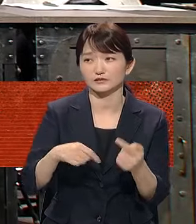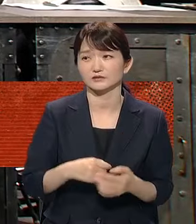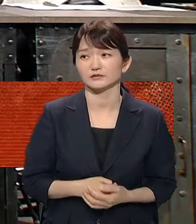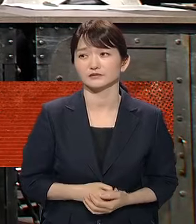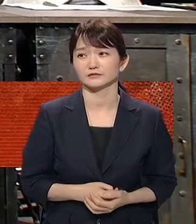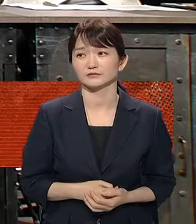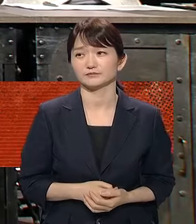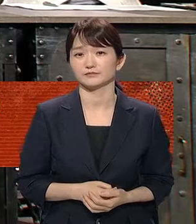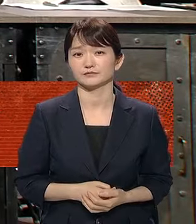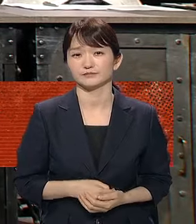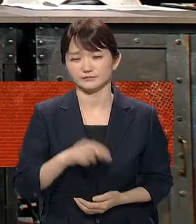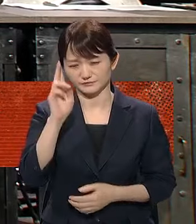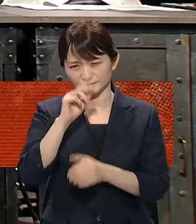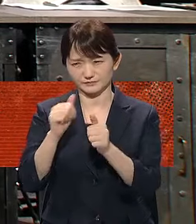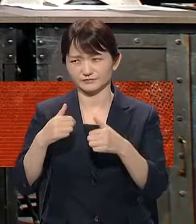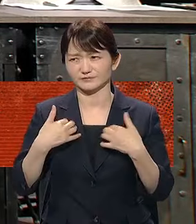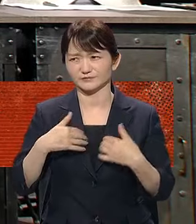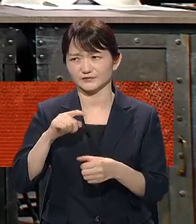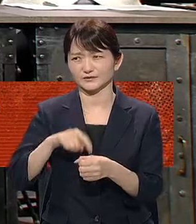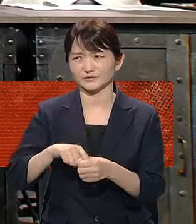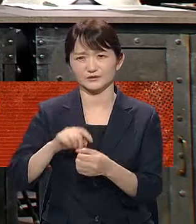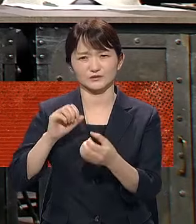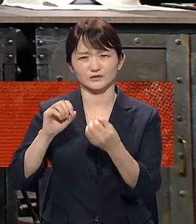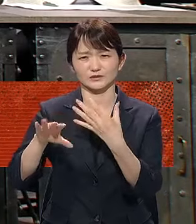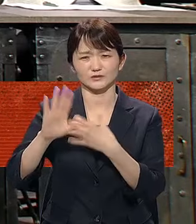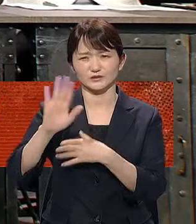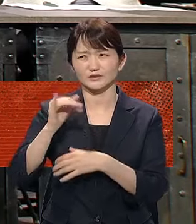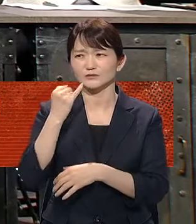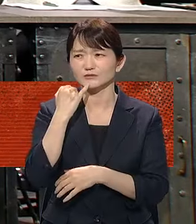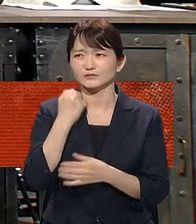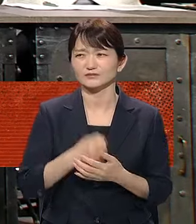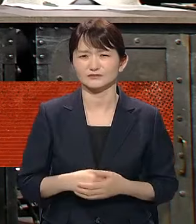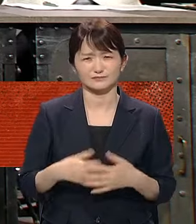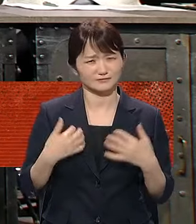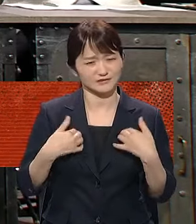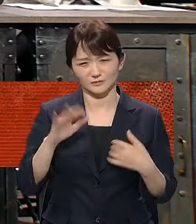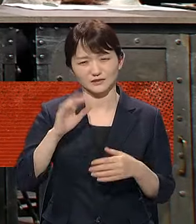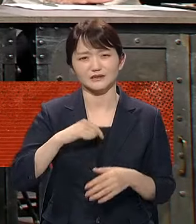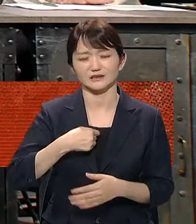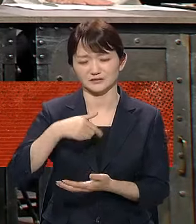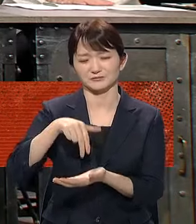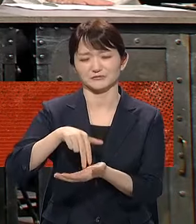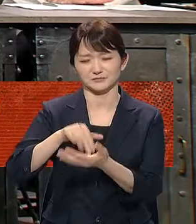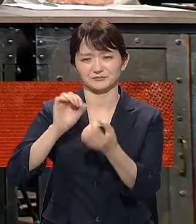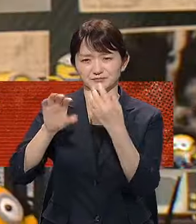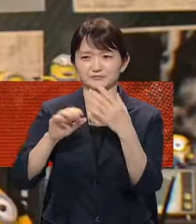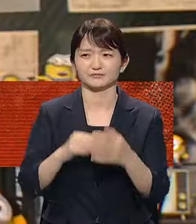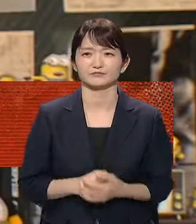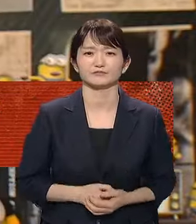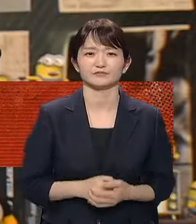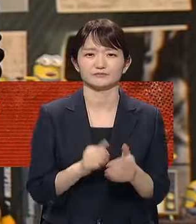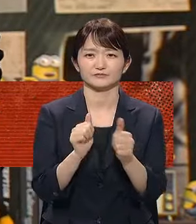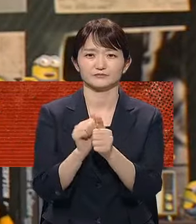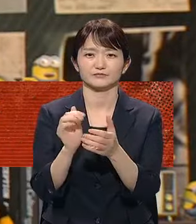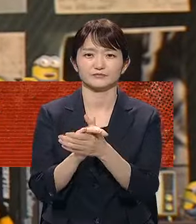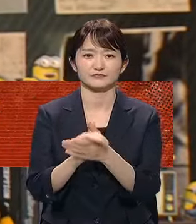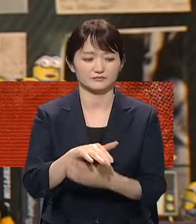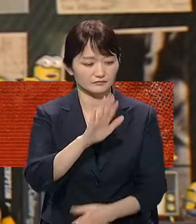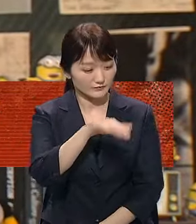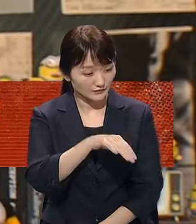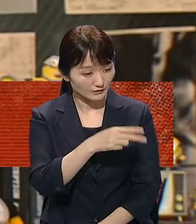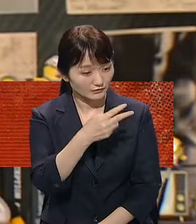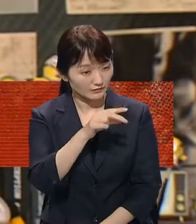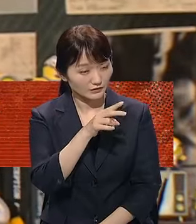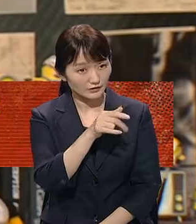사님 굳이 재미를 위해서 그렇게 안 하셔도 되는데 아 진짜 재미라 아 소신을 소신 자 다음은 남친이에요 야